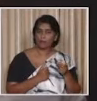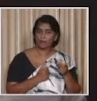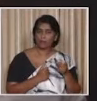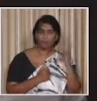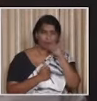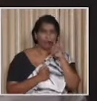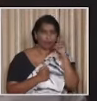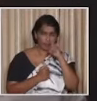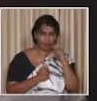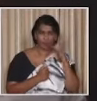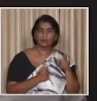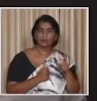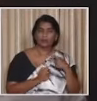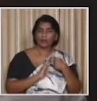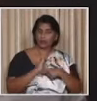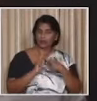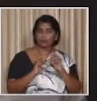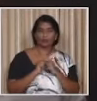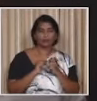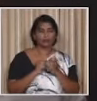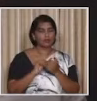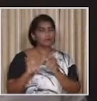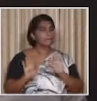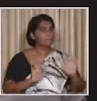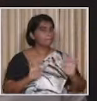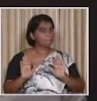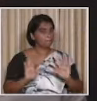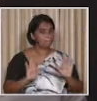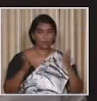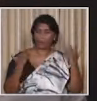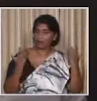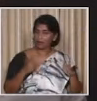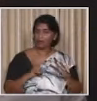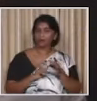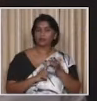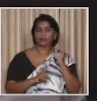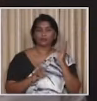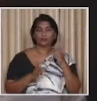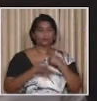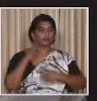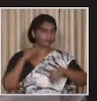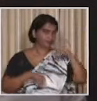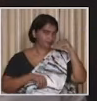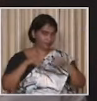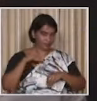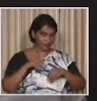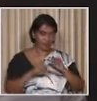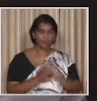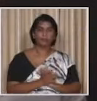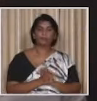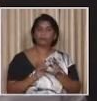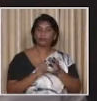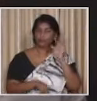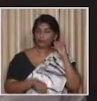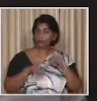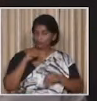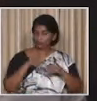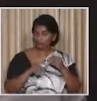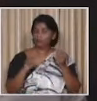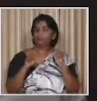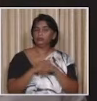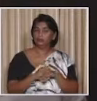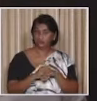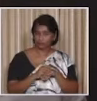මාස කීපයක් රටේ තිබුණ අර්බුදය පාලනය කළා. ජනාධිපති මැතිවරණයට ආවා. ජනාධිපති මැතිවරණයට